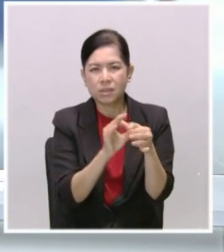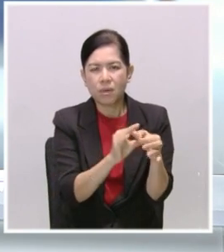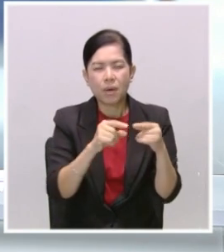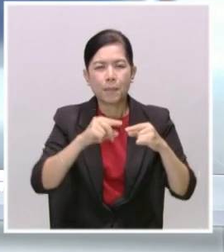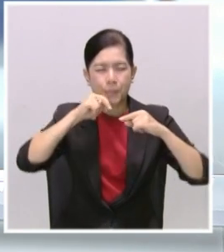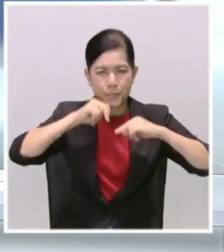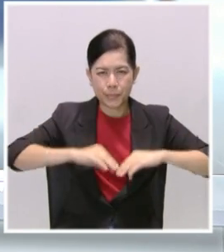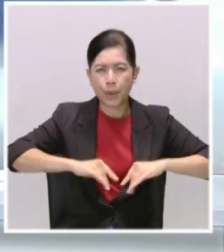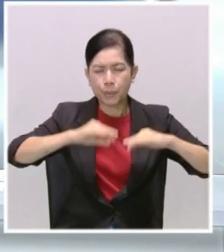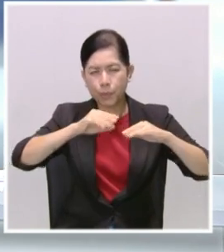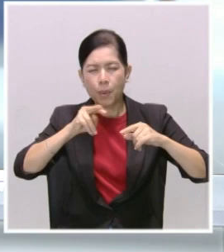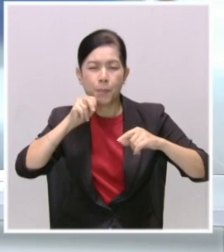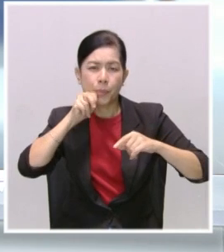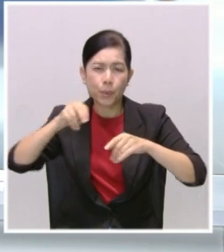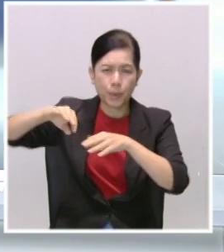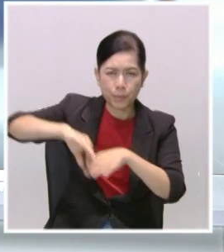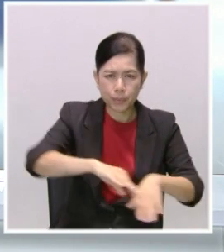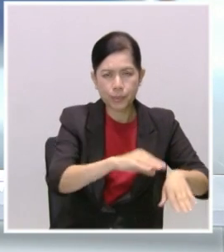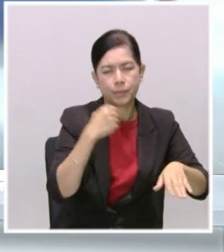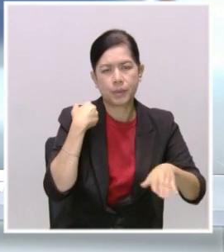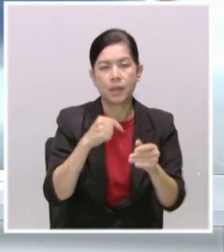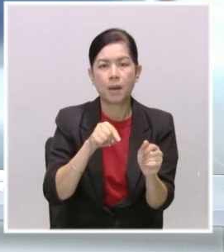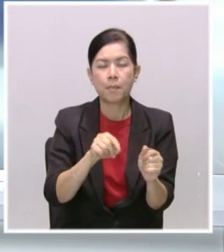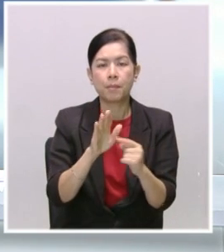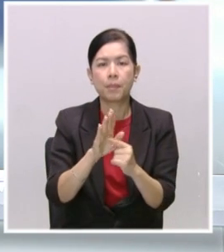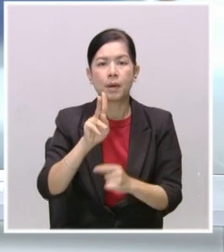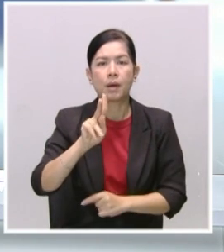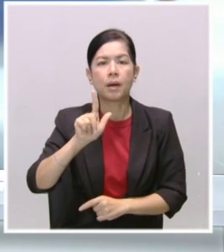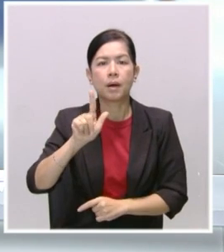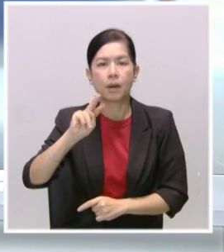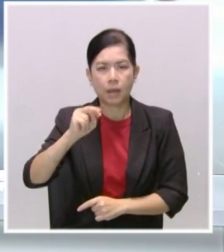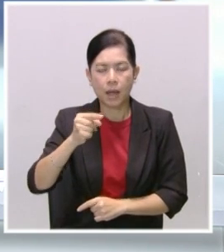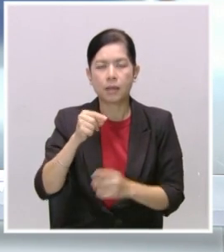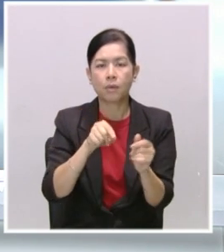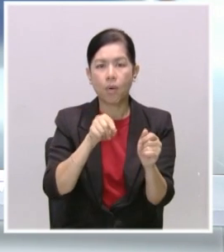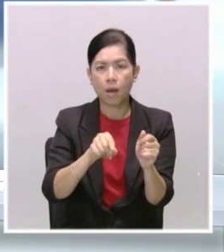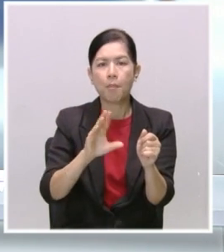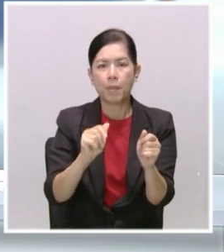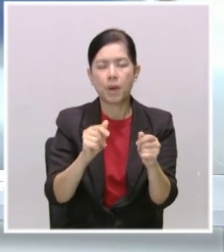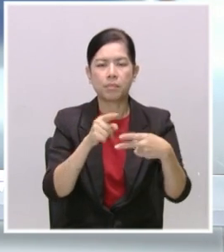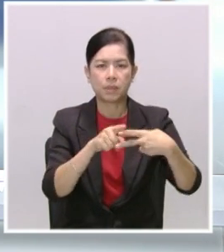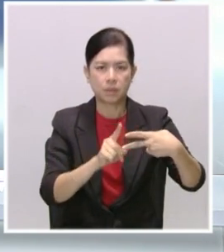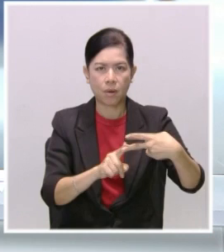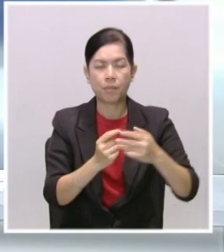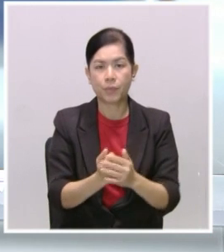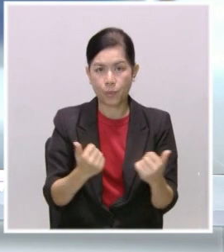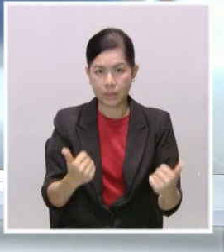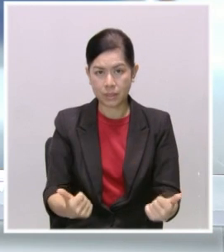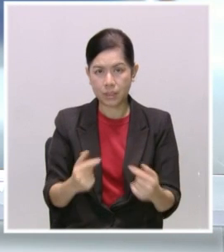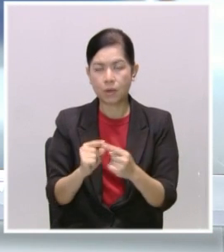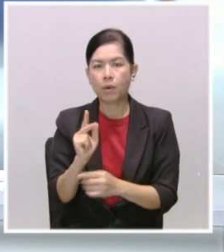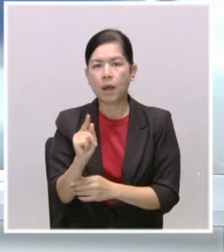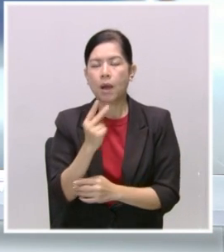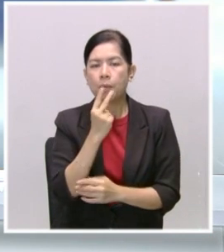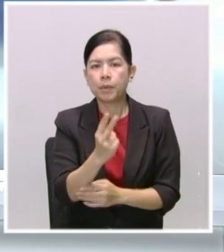ำท่วมและน้ำป่าหลากมานะคะไม่ว่าจะเป็นอย่างเช่นที่อำเภอแกลงและอำเภอเมืองด้วยวันนี้ผู้สื่อข่าวของเราค่ะคุณณัฐพลทุมมาลงพื้นที่